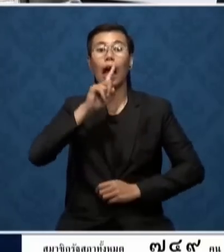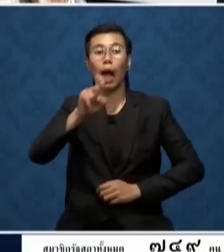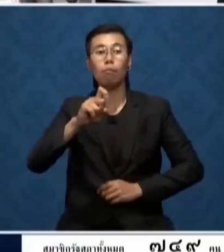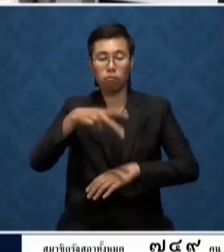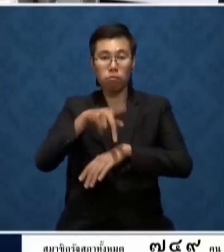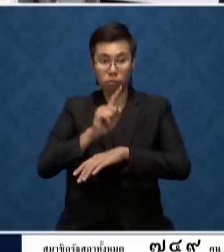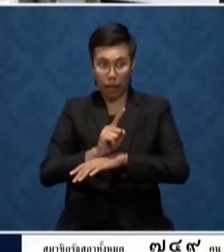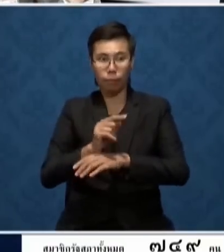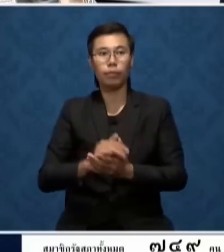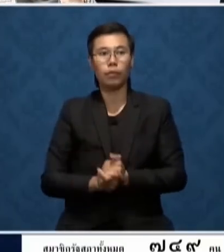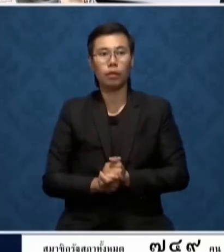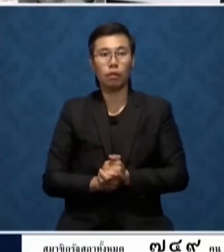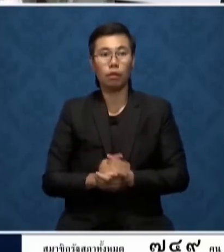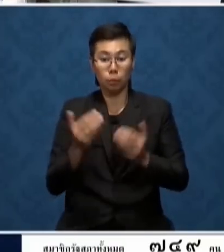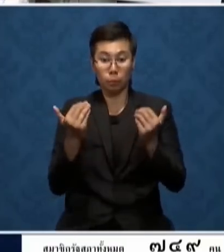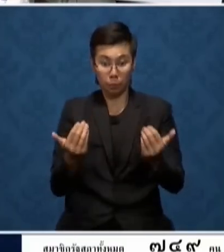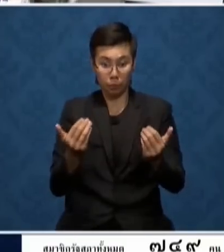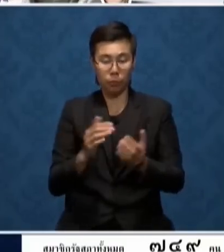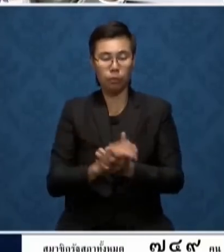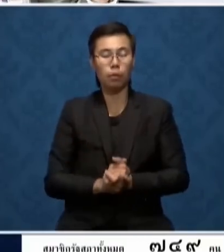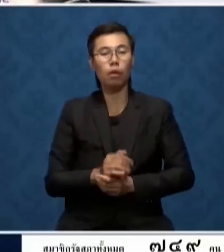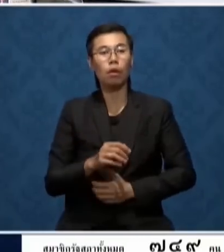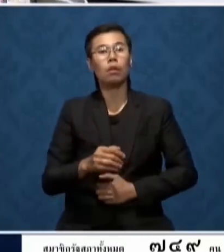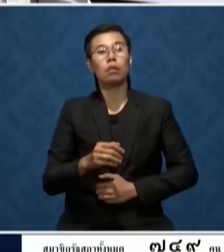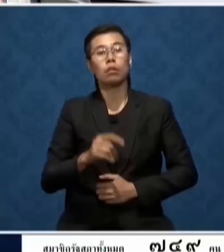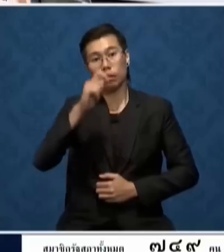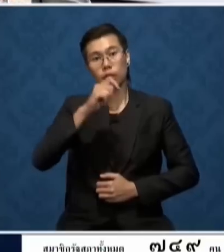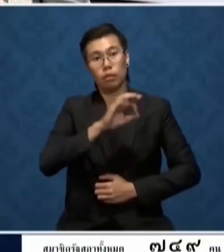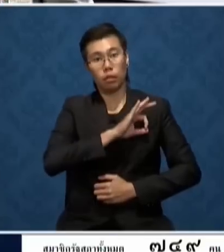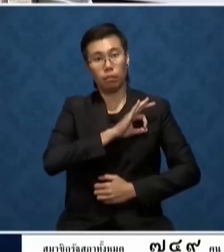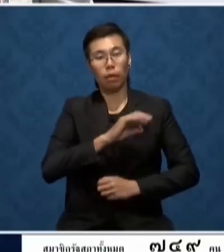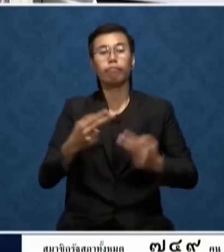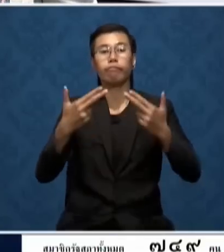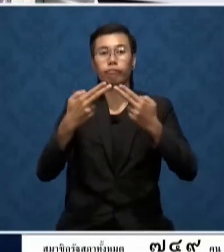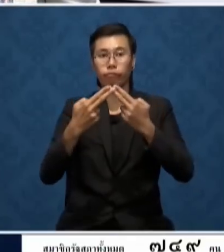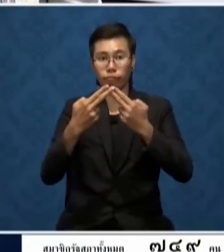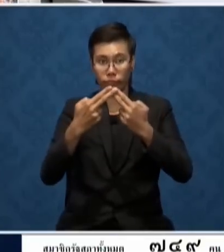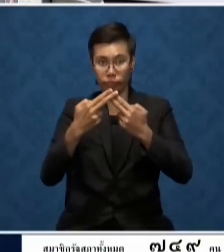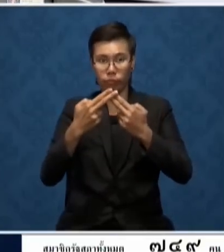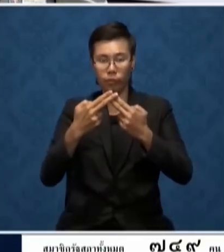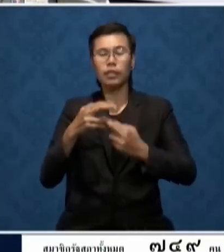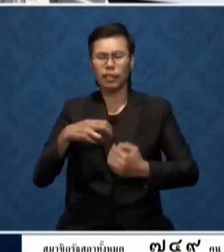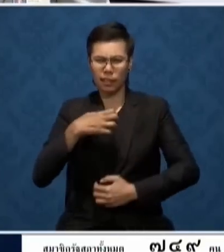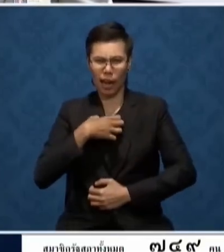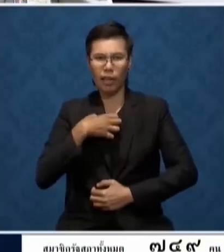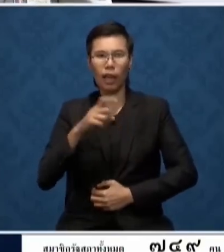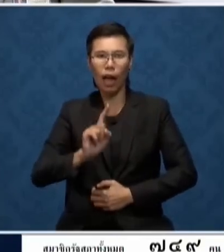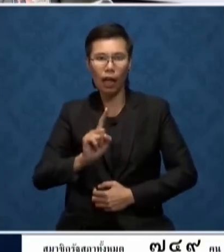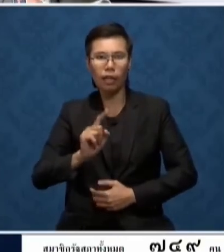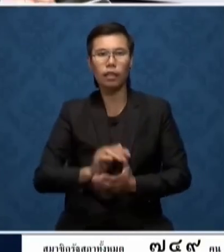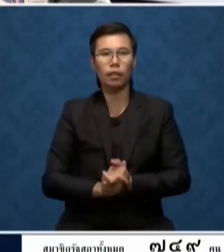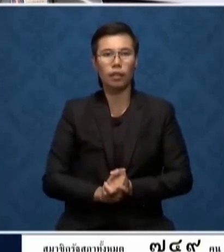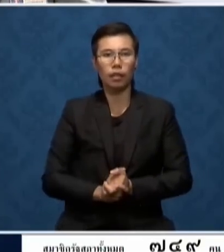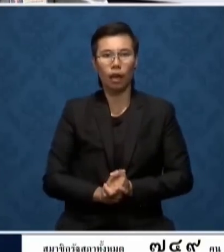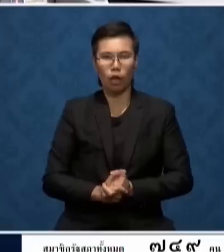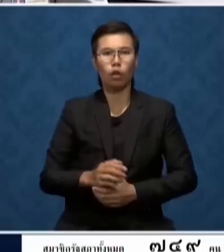ถ้าตรงนี้เนี่ยทางสมาชิกพรรครวมไทยสร้างชาติเนี่ยขอเสนอเป็นญัตติเลยครับว่าเสนอให้มีการ